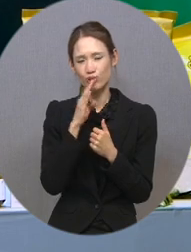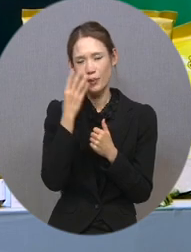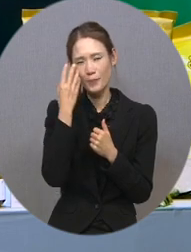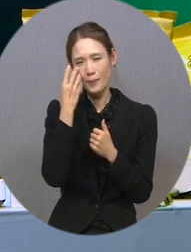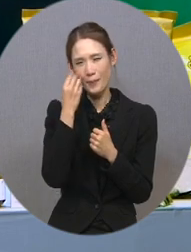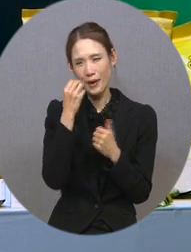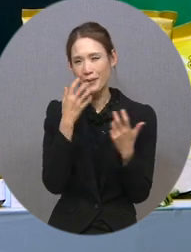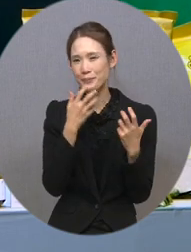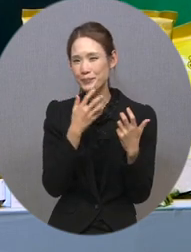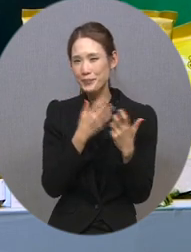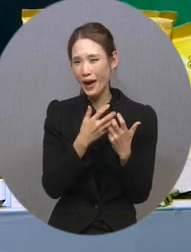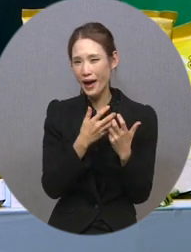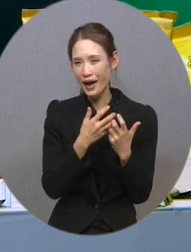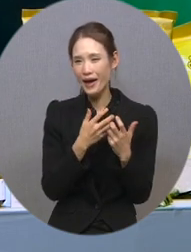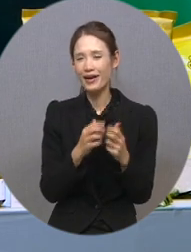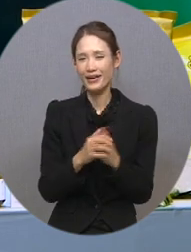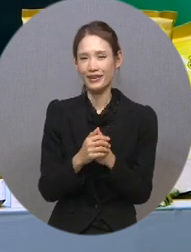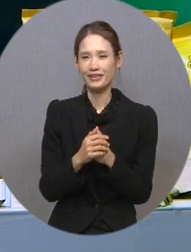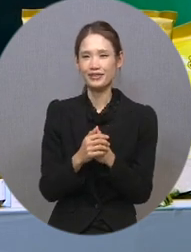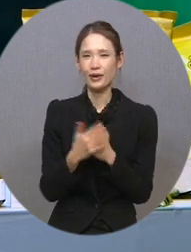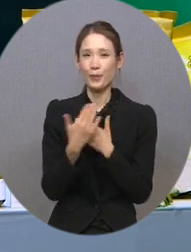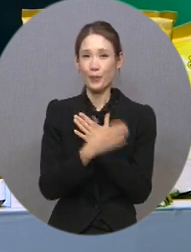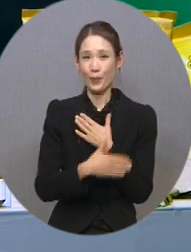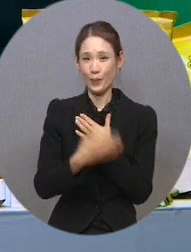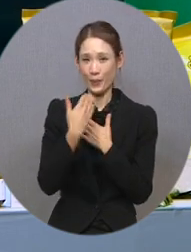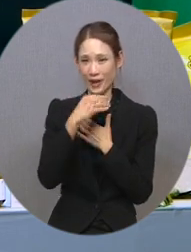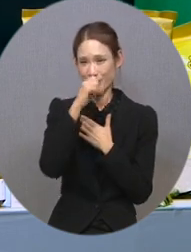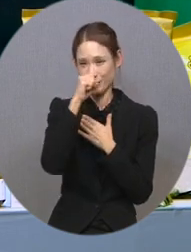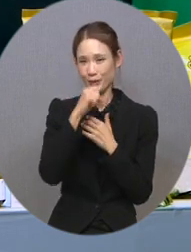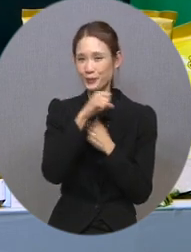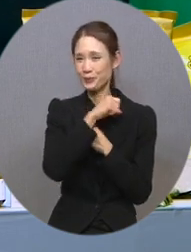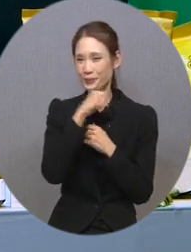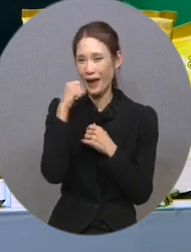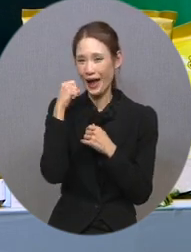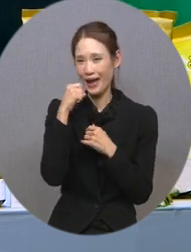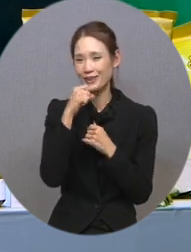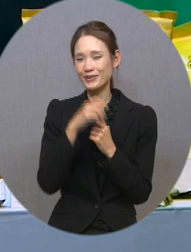매력 덩어리 무화과네요. 네. 몸에도 좋고 네. 그러니까. 맛도 좋고.